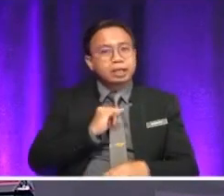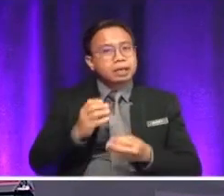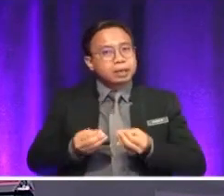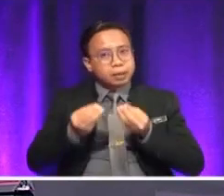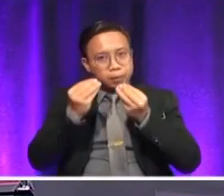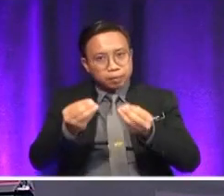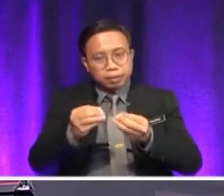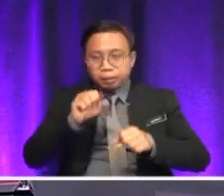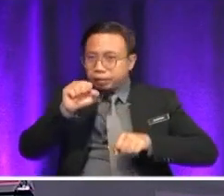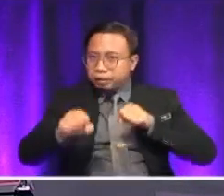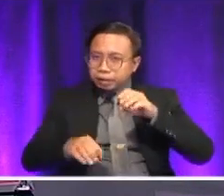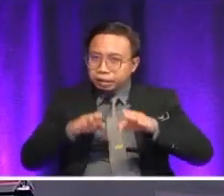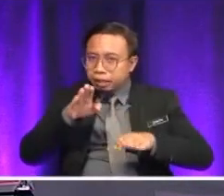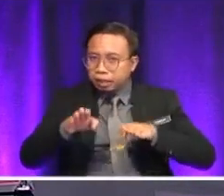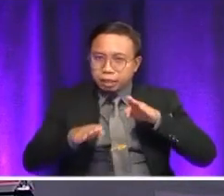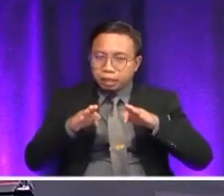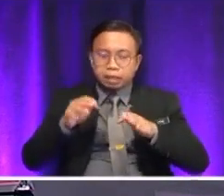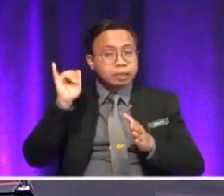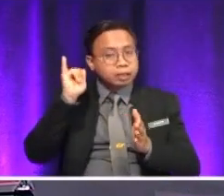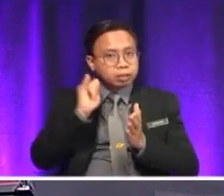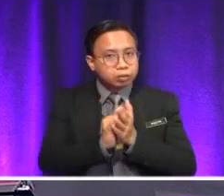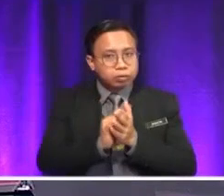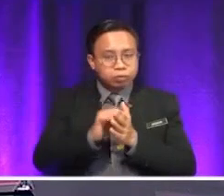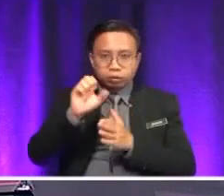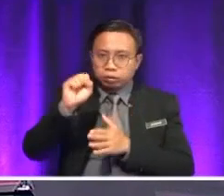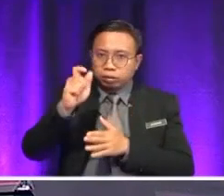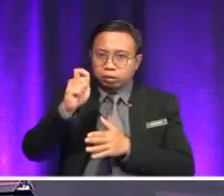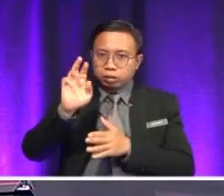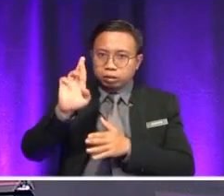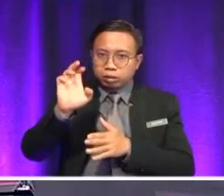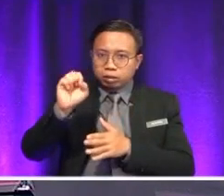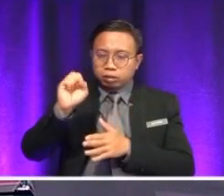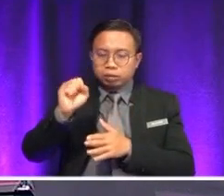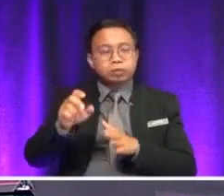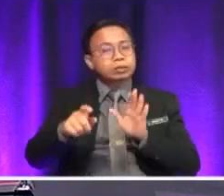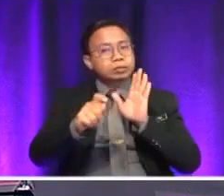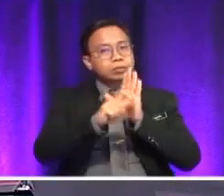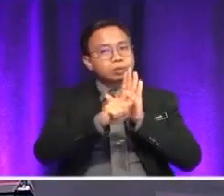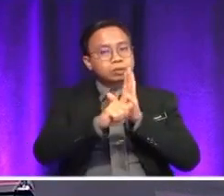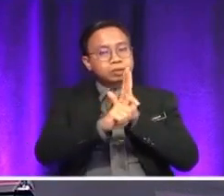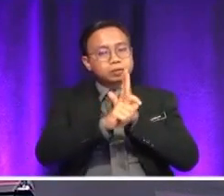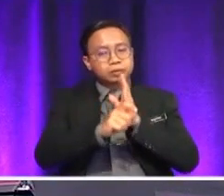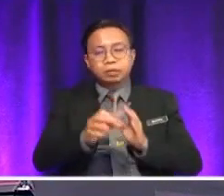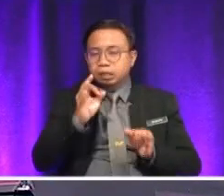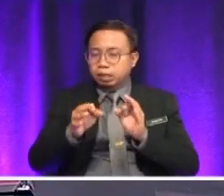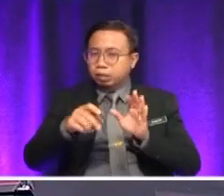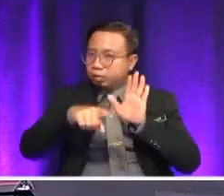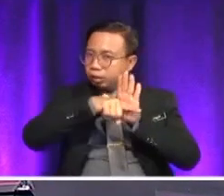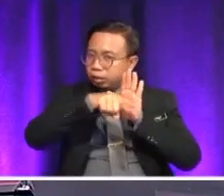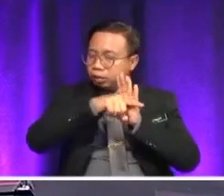bagi basikal. Itu adalah stres positif. Bukannya kalau kalau negatif, saya